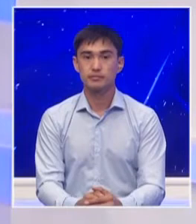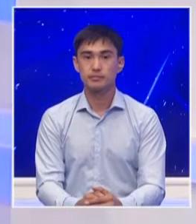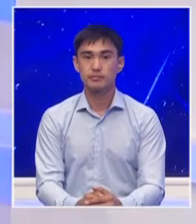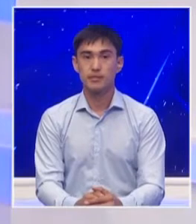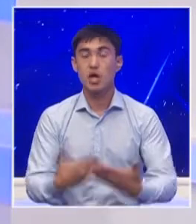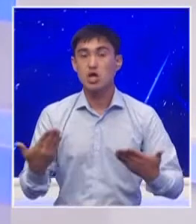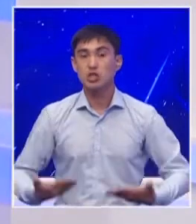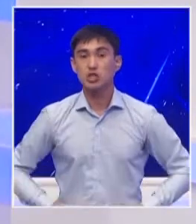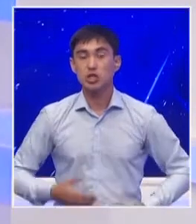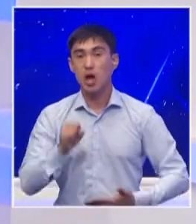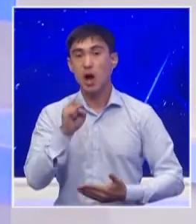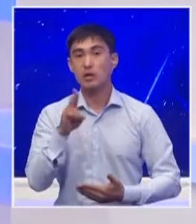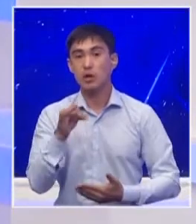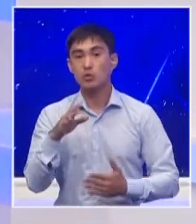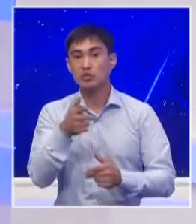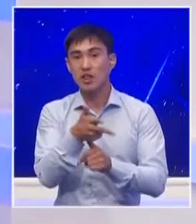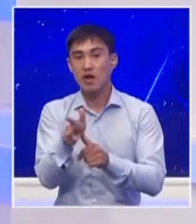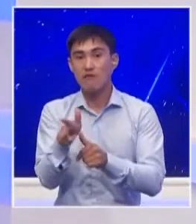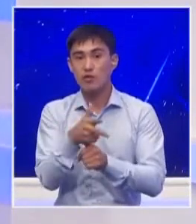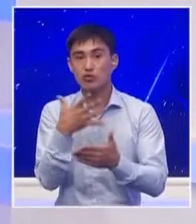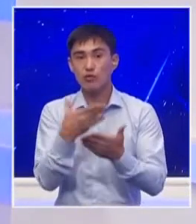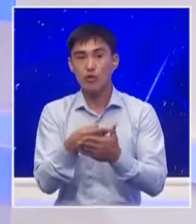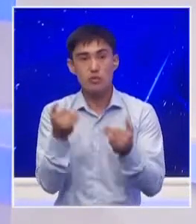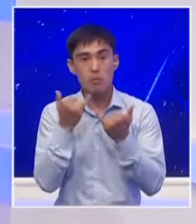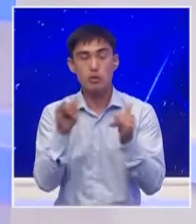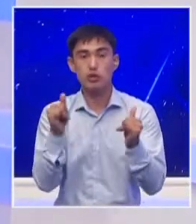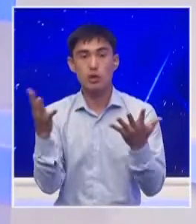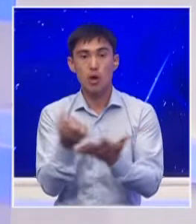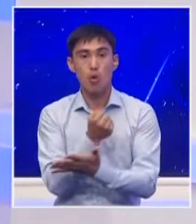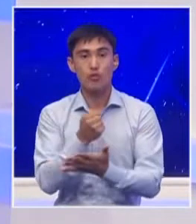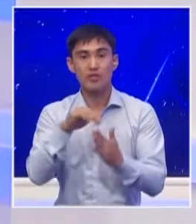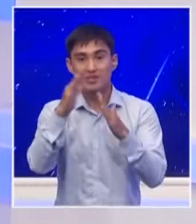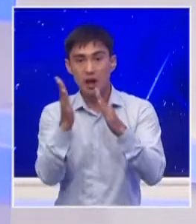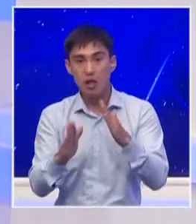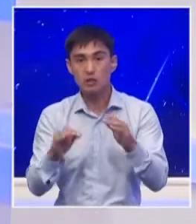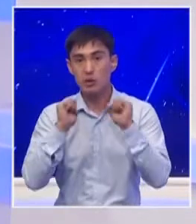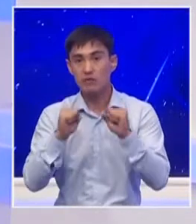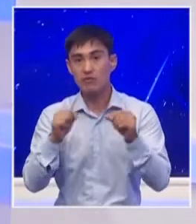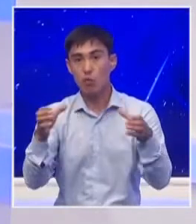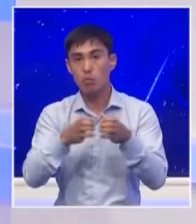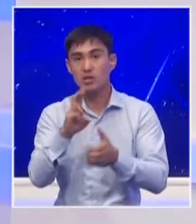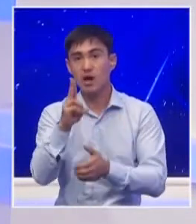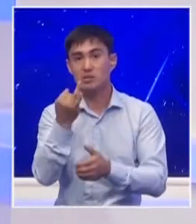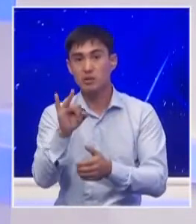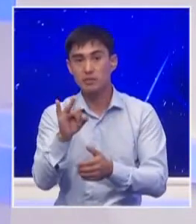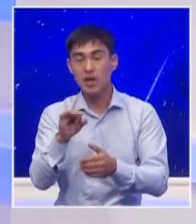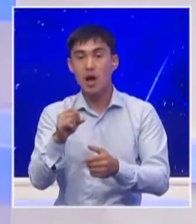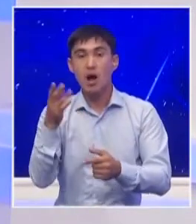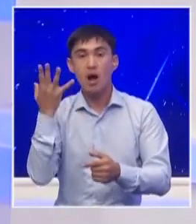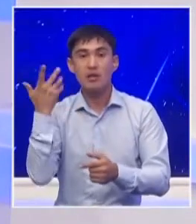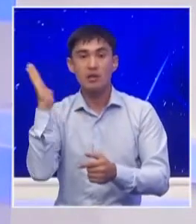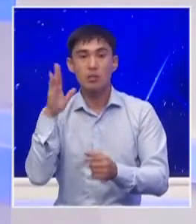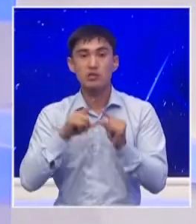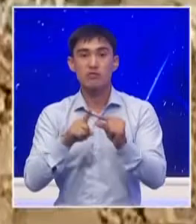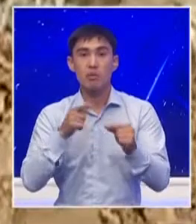житель актау снял на видео свою необычную находку на скалах у спортивного комплекса каспий когда-то по словам